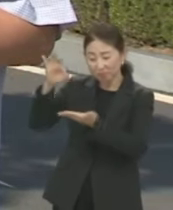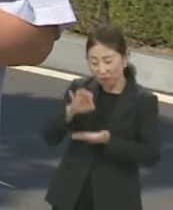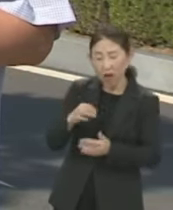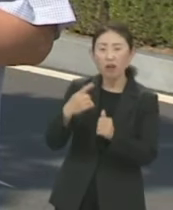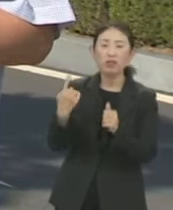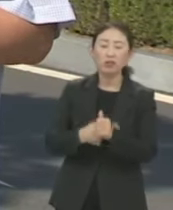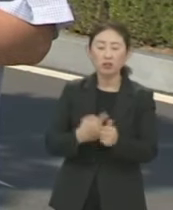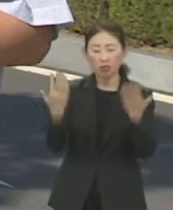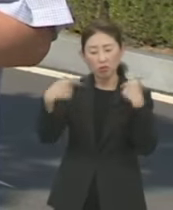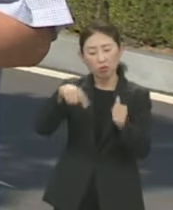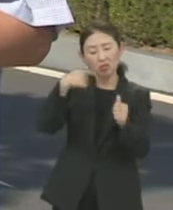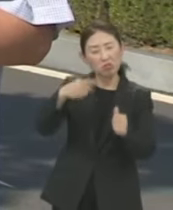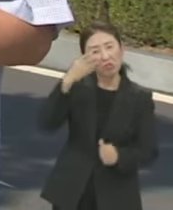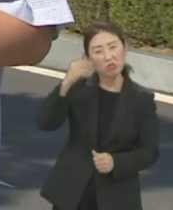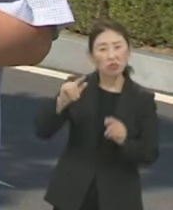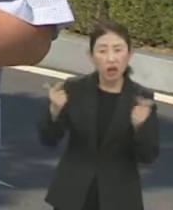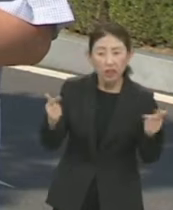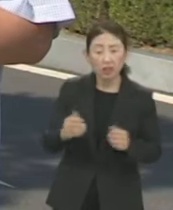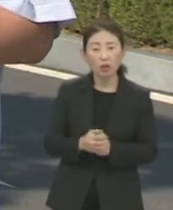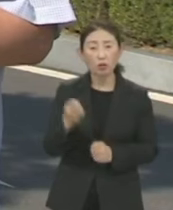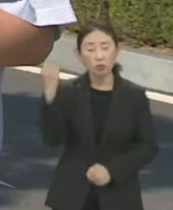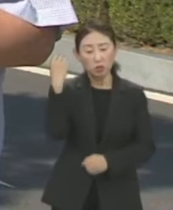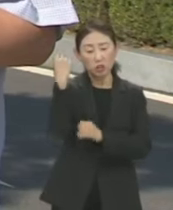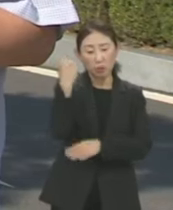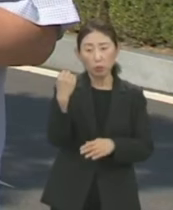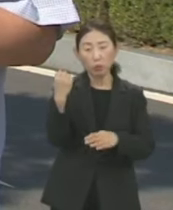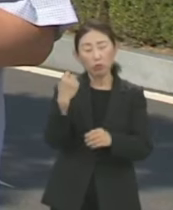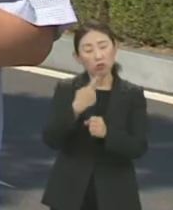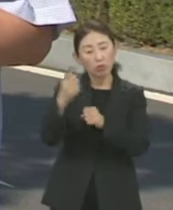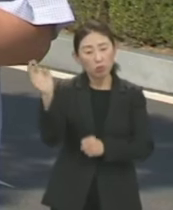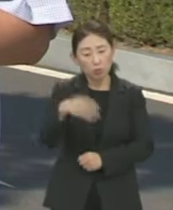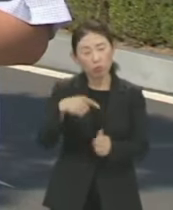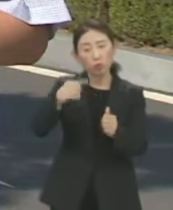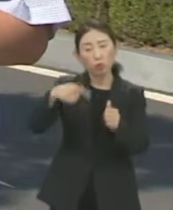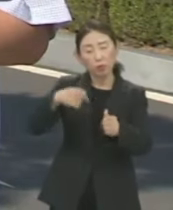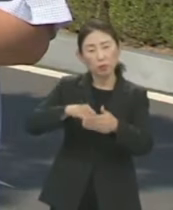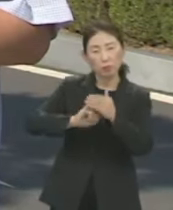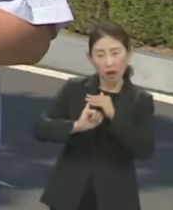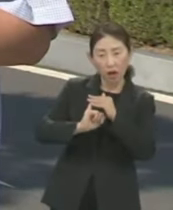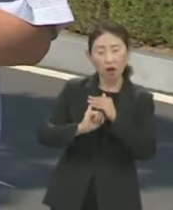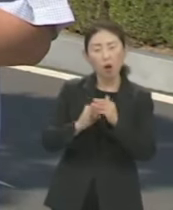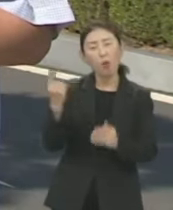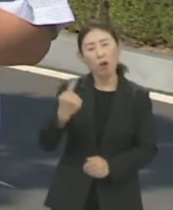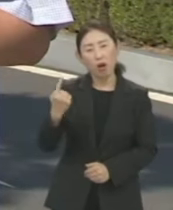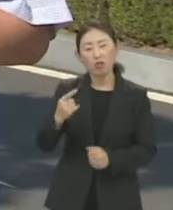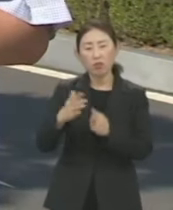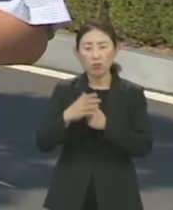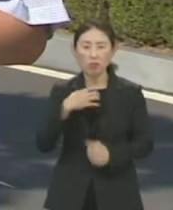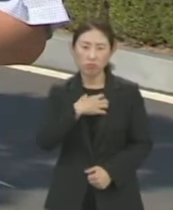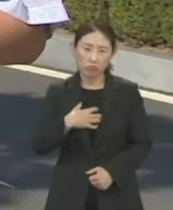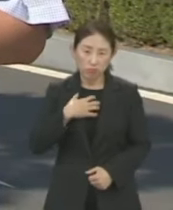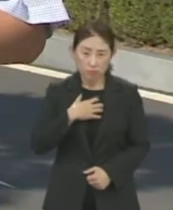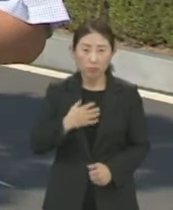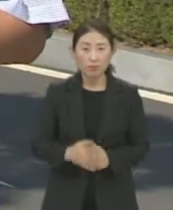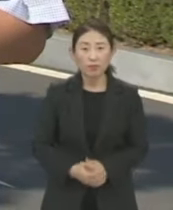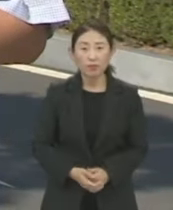저하로 이어지고 내년부터 기본적인 교육활동에도 차질을 빚을 것으로 우려하고 있습니다. TJB 김진석입니다.